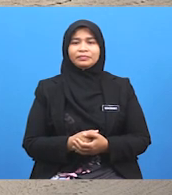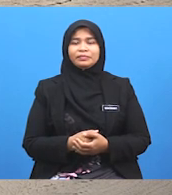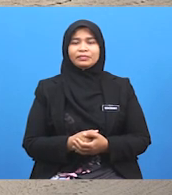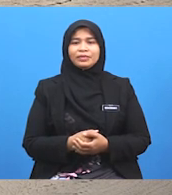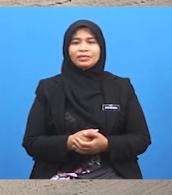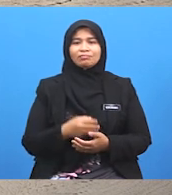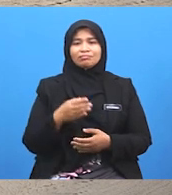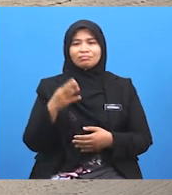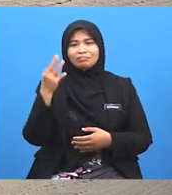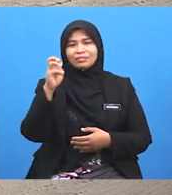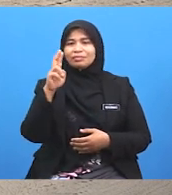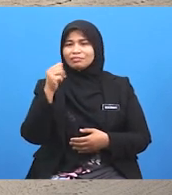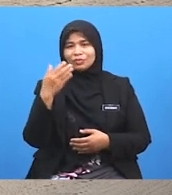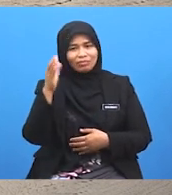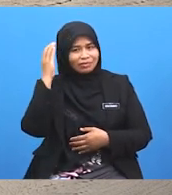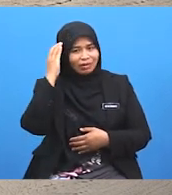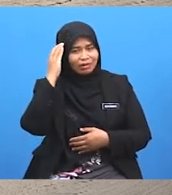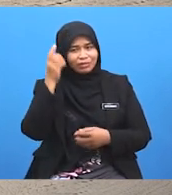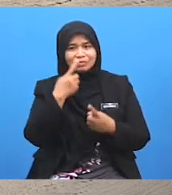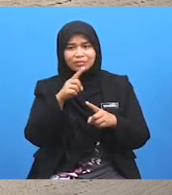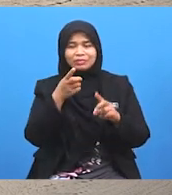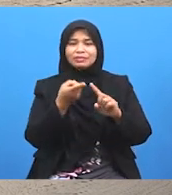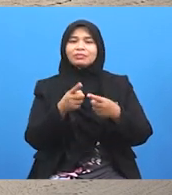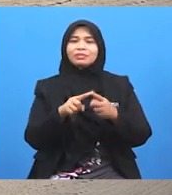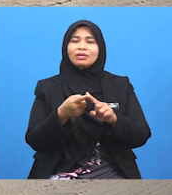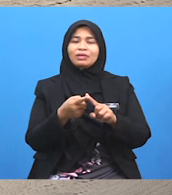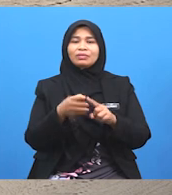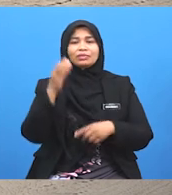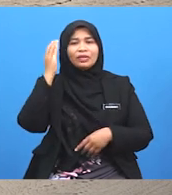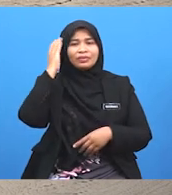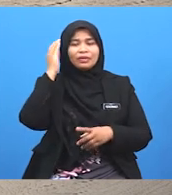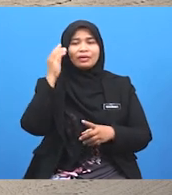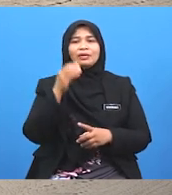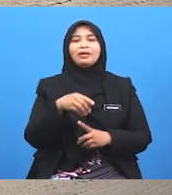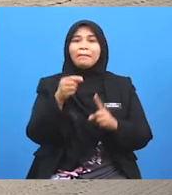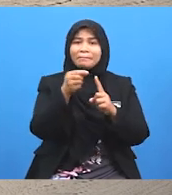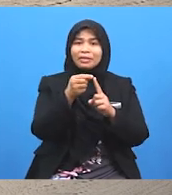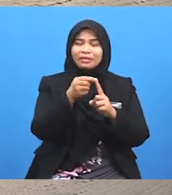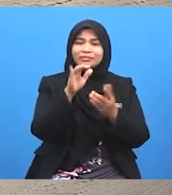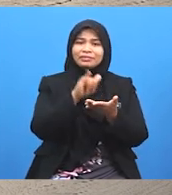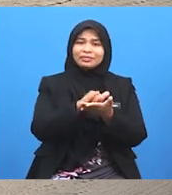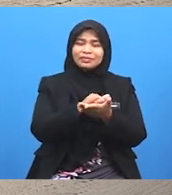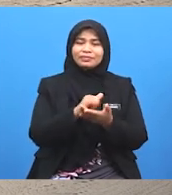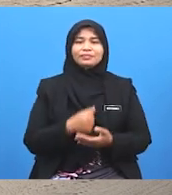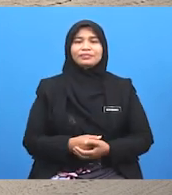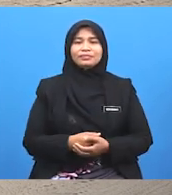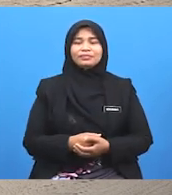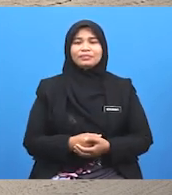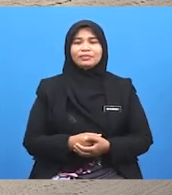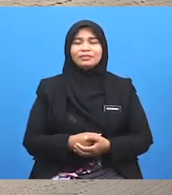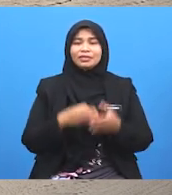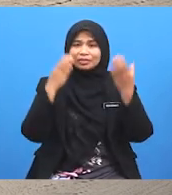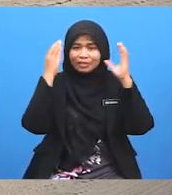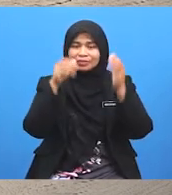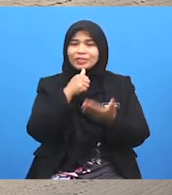Mira sudah tahu jawapan. Kawan-kawan, tahu tak perkataan itu? Cikgu,